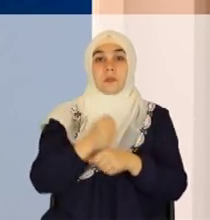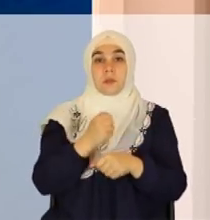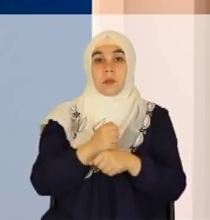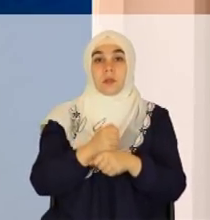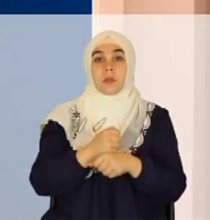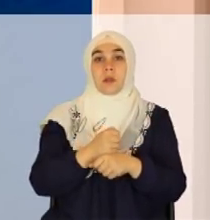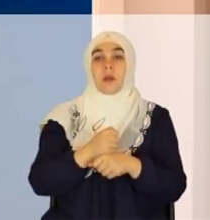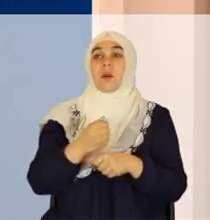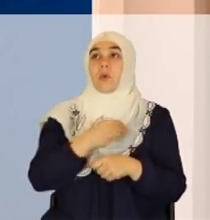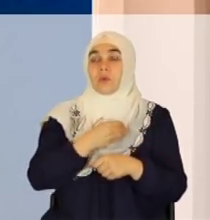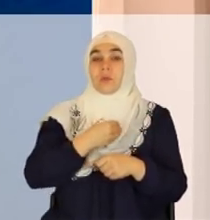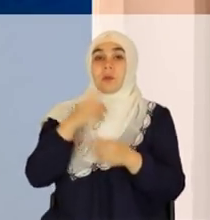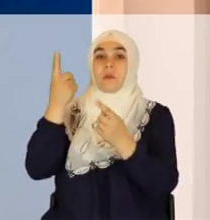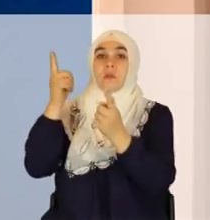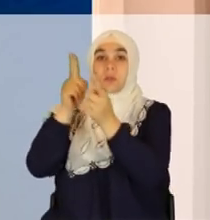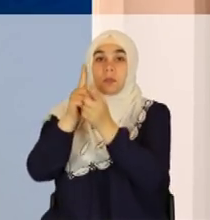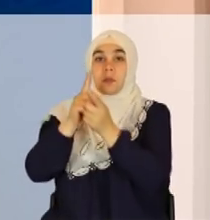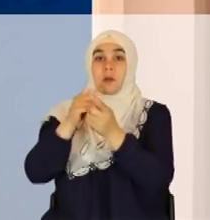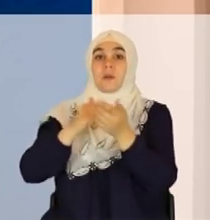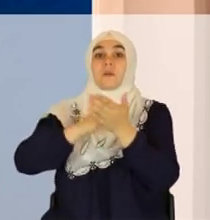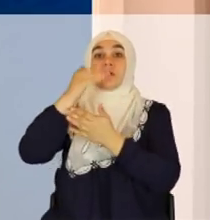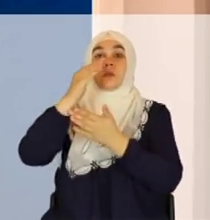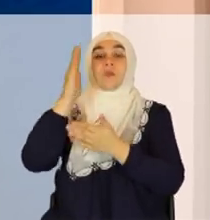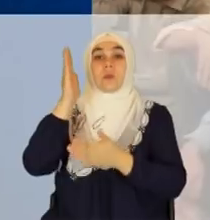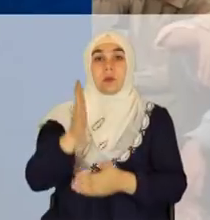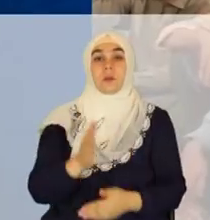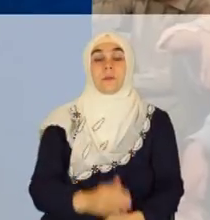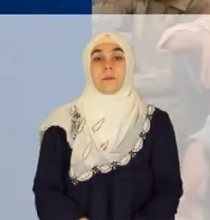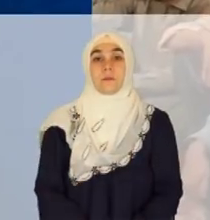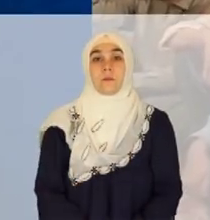fakire yerini engeç, insanlığın ana şu dereceli kurtarır.